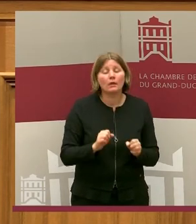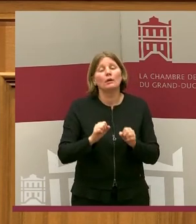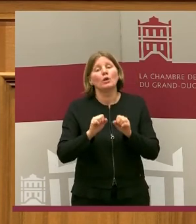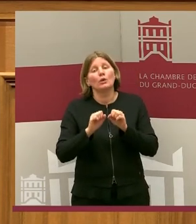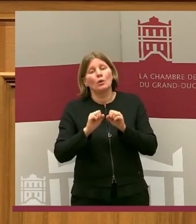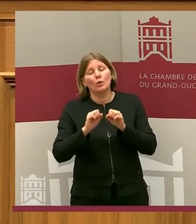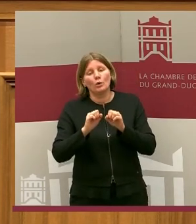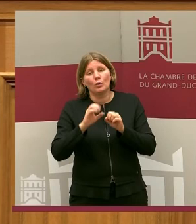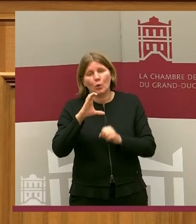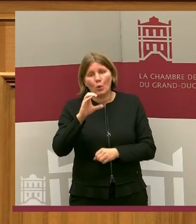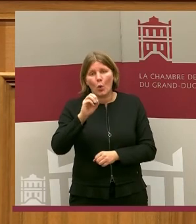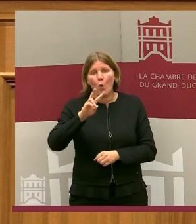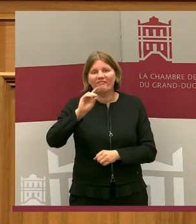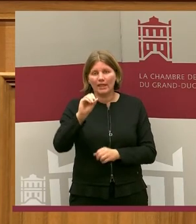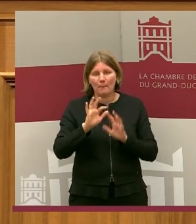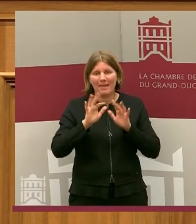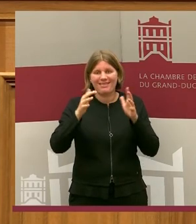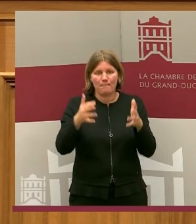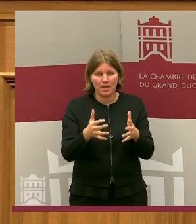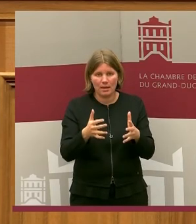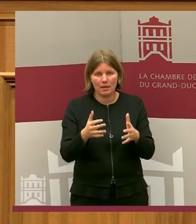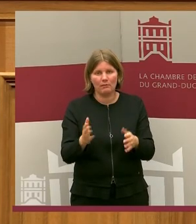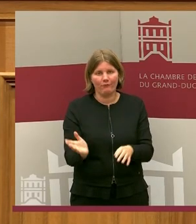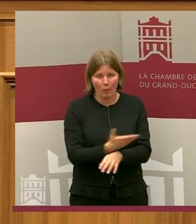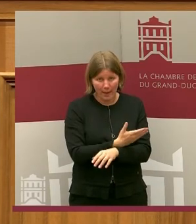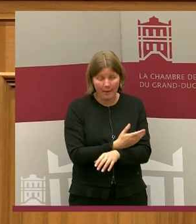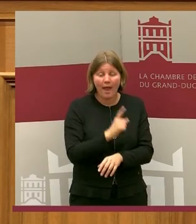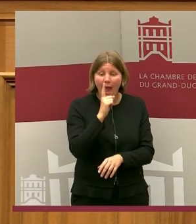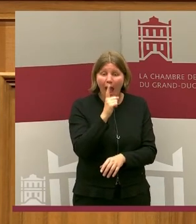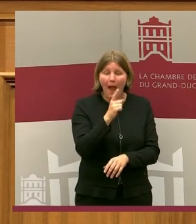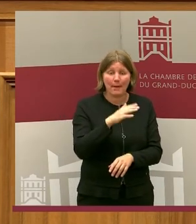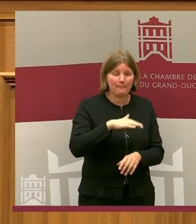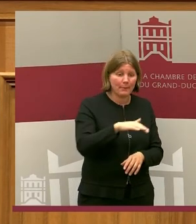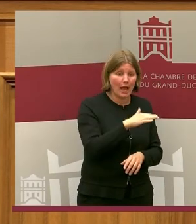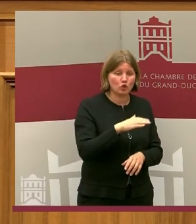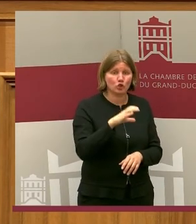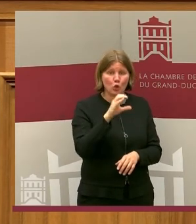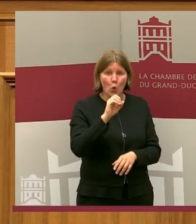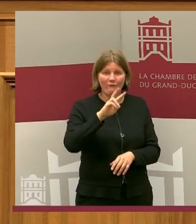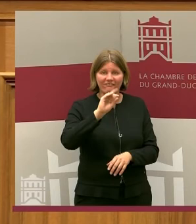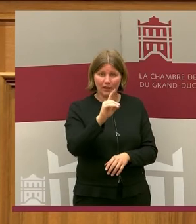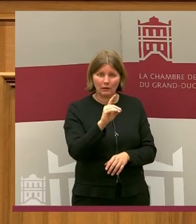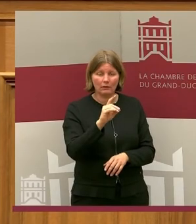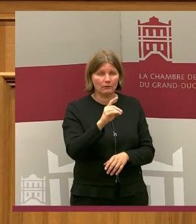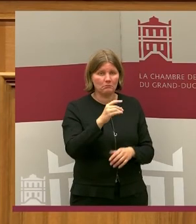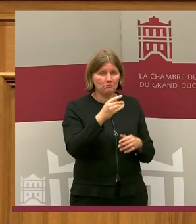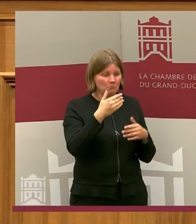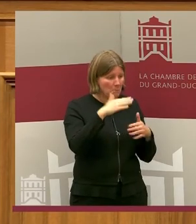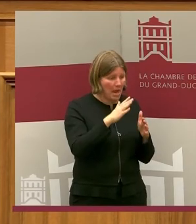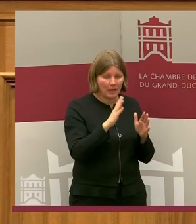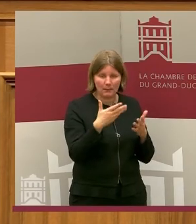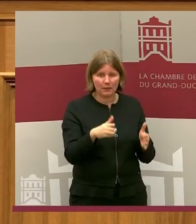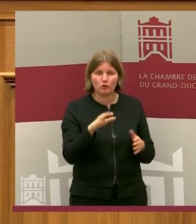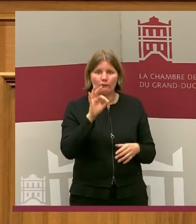hat uns gebracht. Mehr außer im Bereich von Covid ist nicht viel Konkretes zur Verbesserung des Gesundheitssystems gelegt. Am